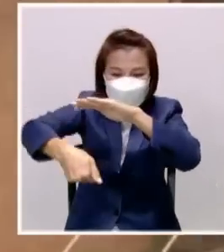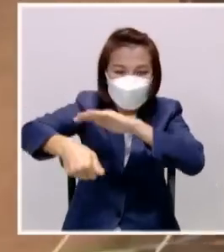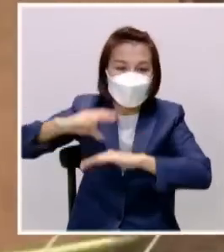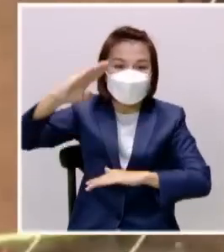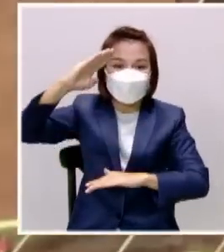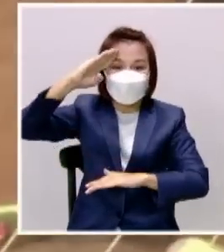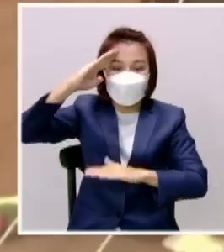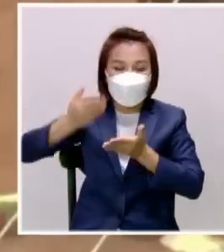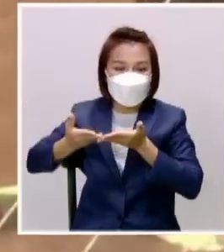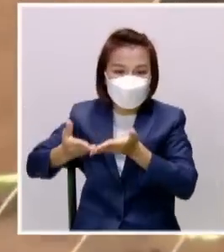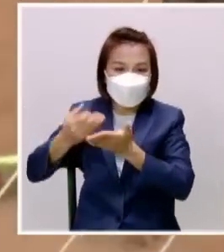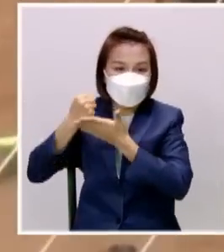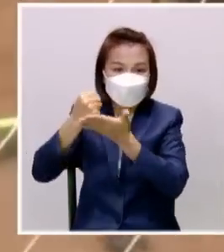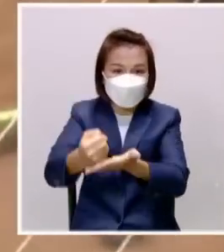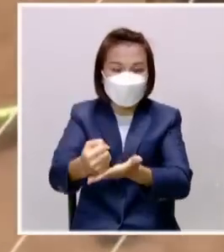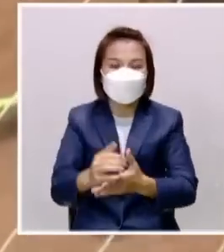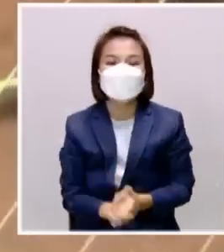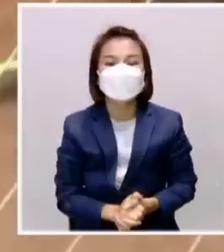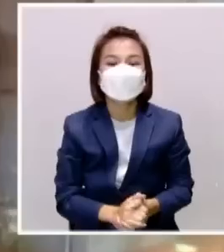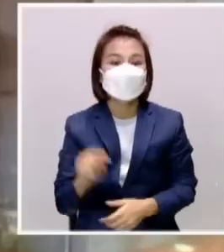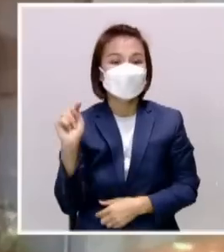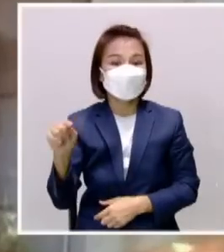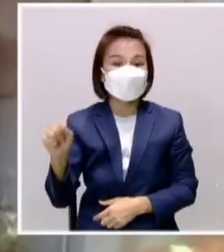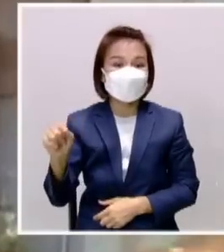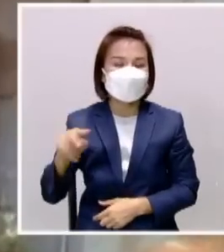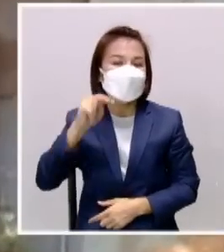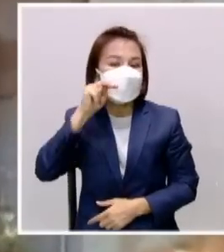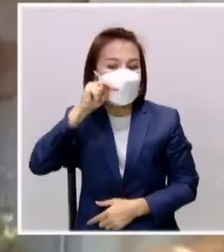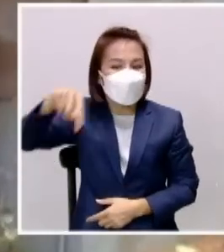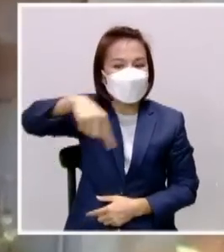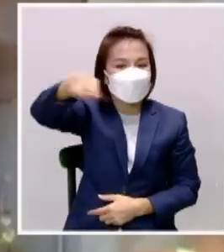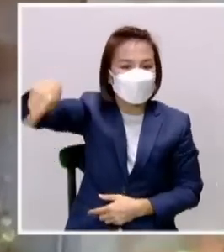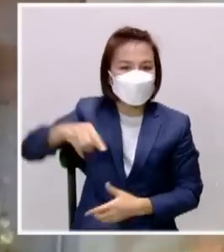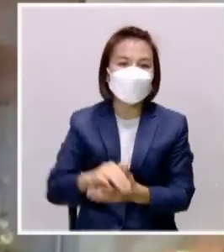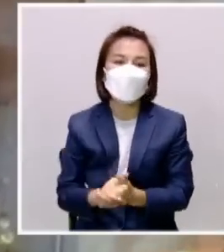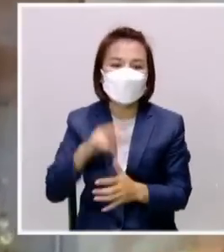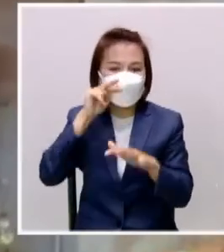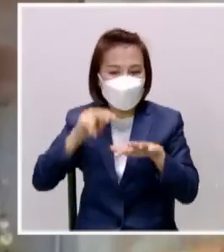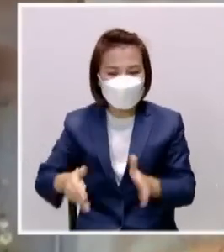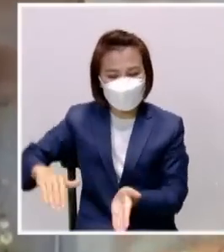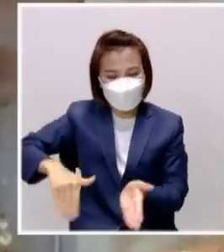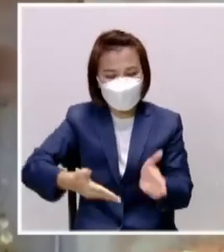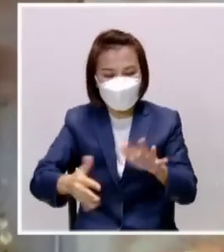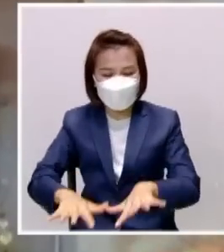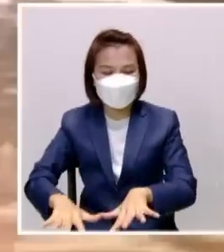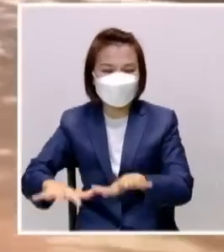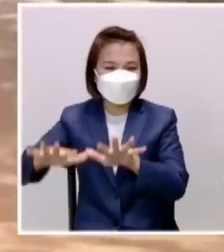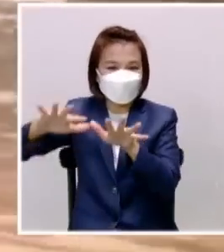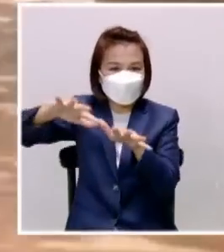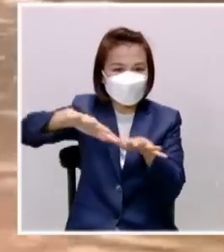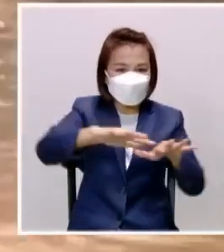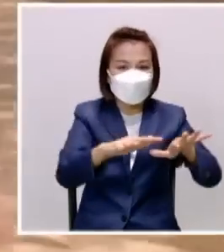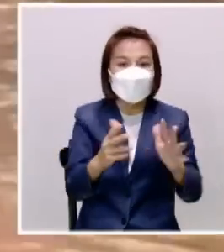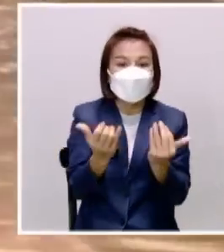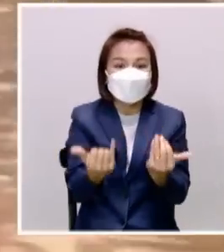ยเหลือในรัฐมหาราชตระนะคะแม่น้ำหลายสายเสี่ยงน้ำล้นเข้าท่วมพื้นที่จนถึงขณะ